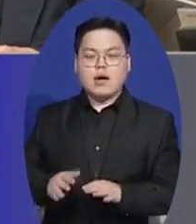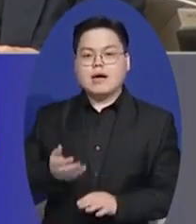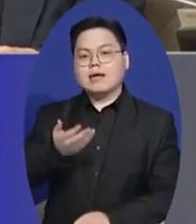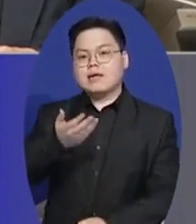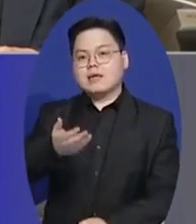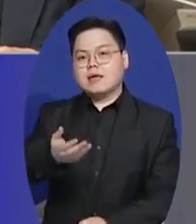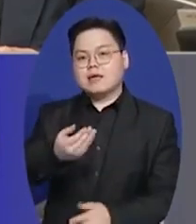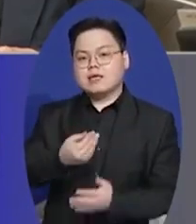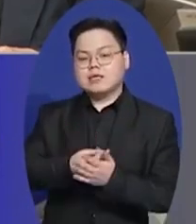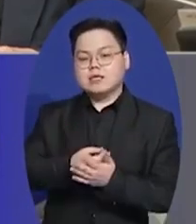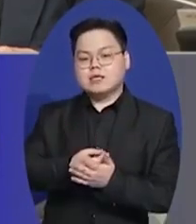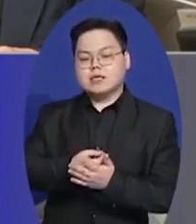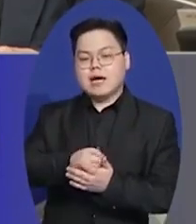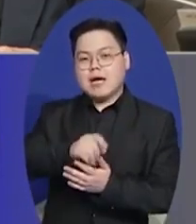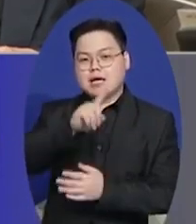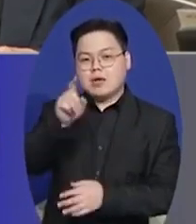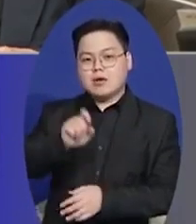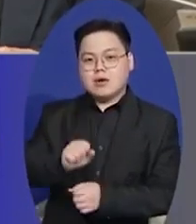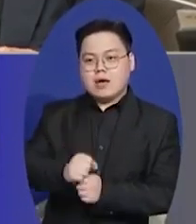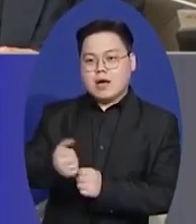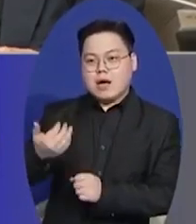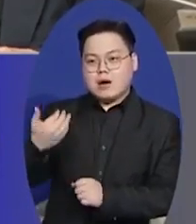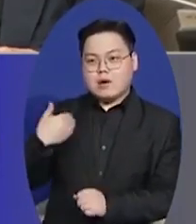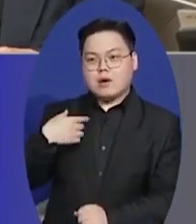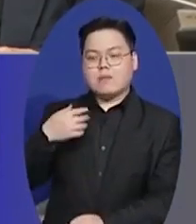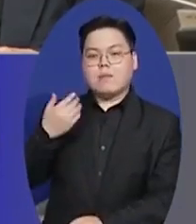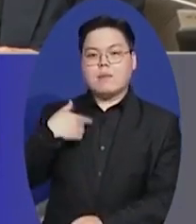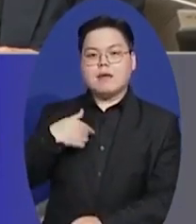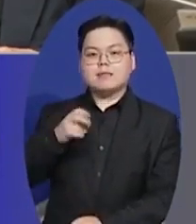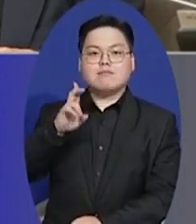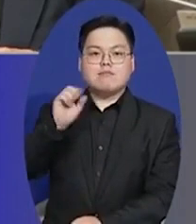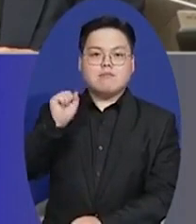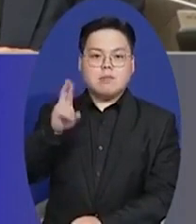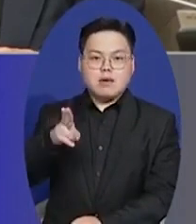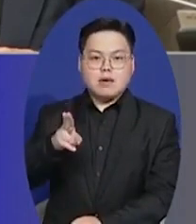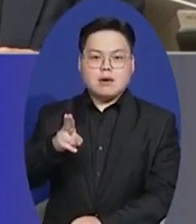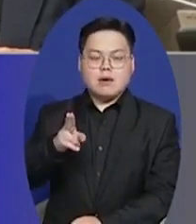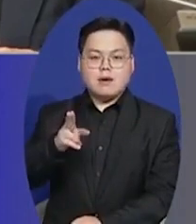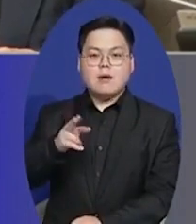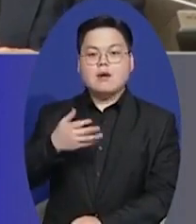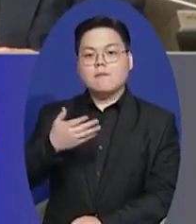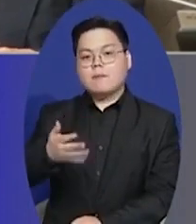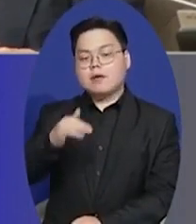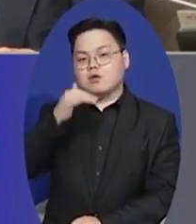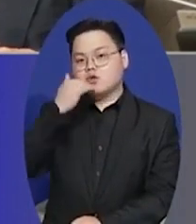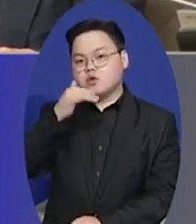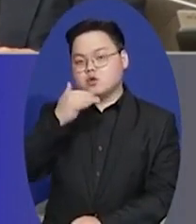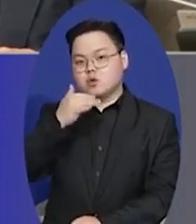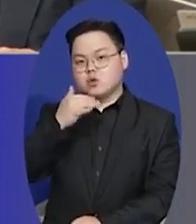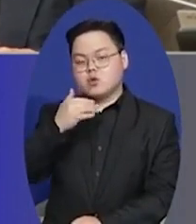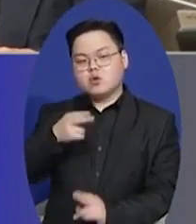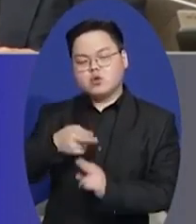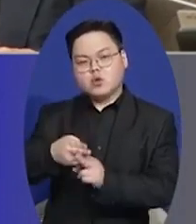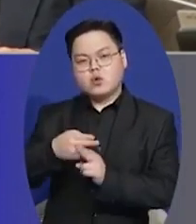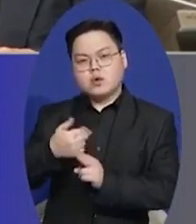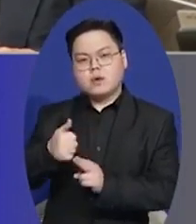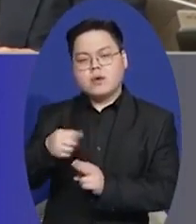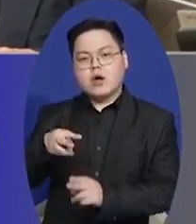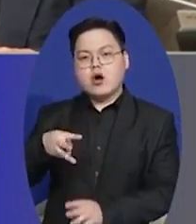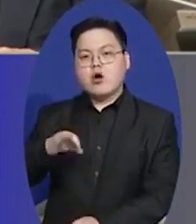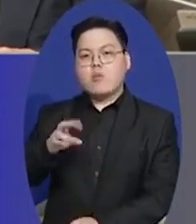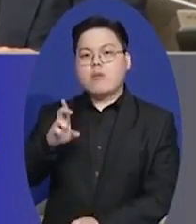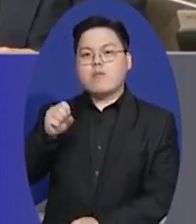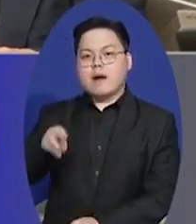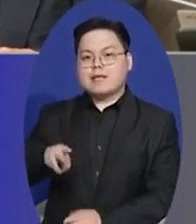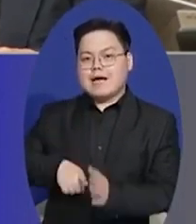Таны үндсэндээ эрхлэх асуудлын хүрээнд ажиллаж исэн банк байгаа. Таны зөвлөх хөлөө туслах хөлөө мөнх анхны захирлаар